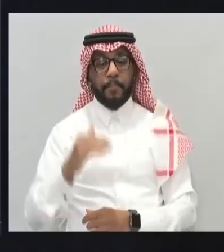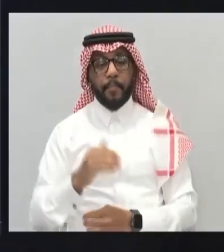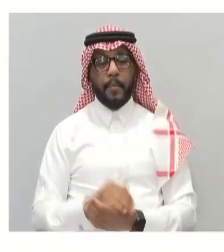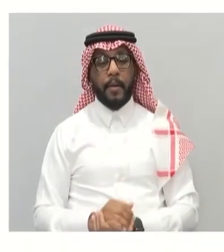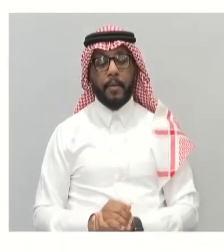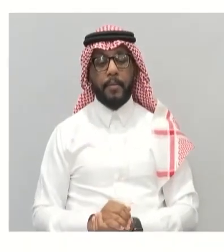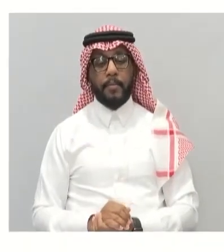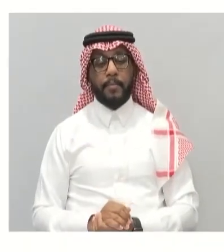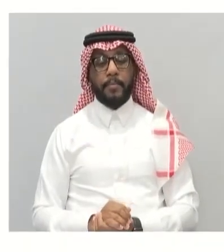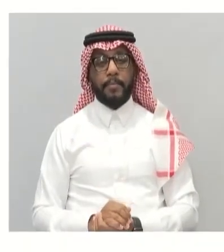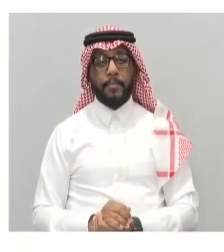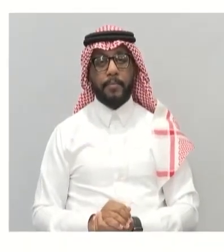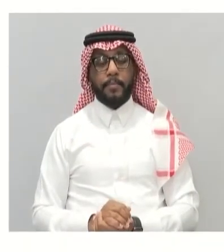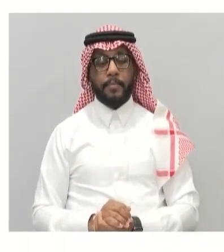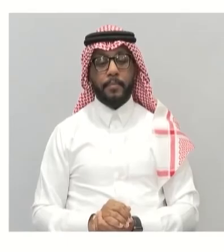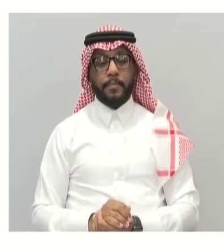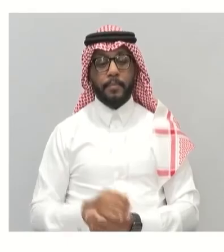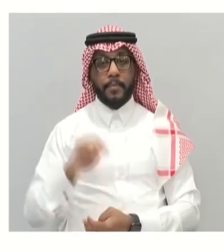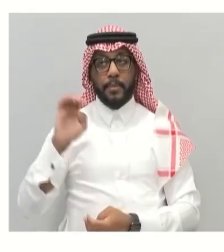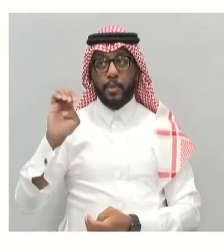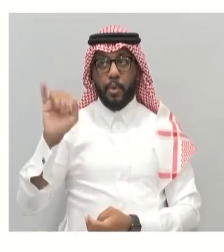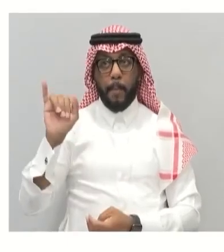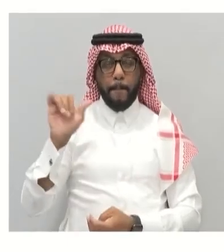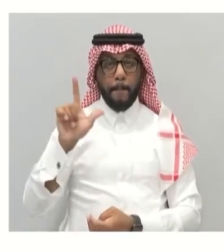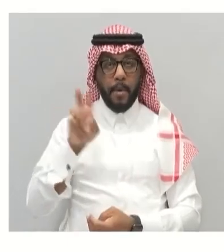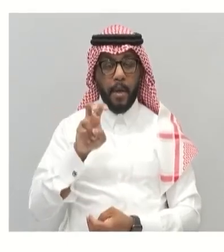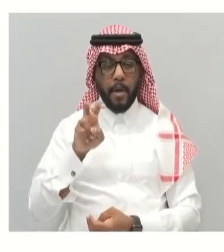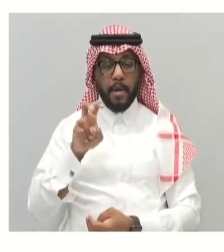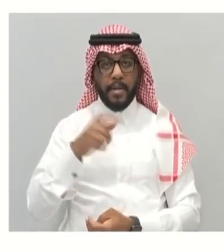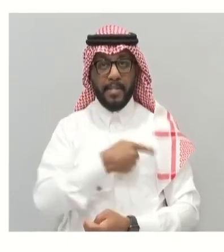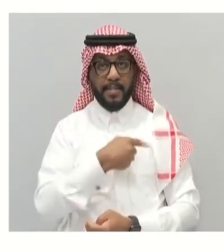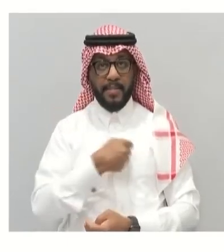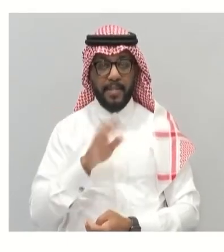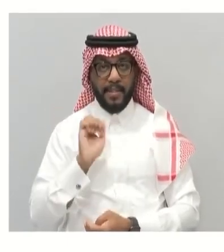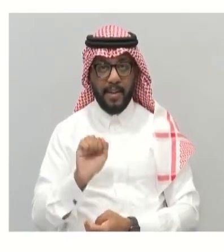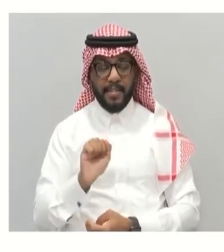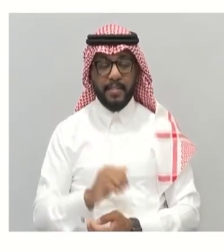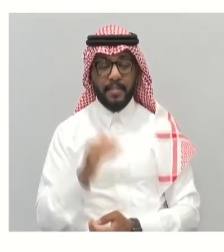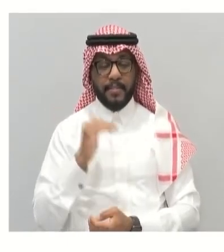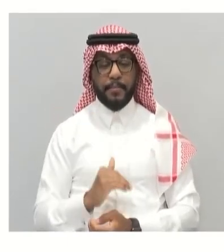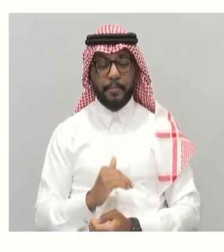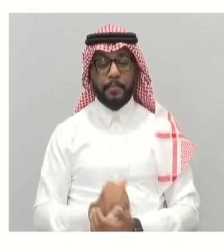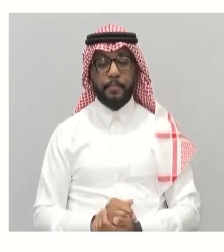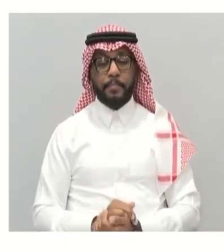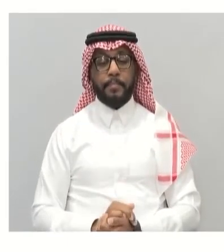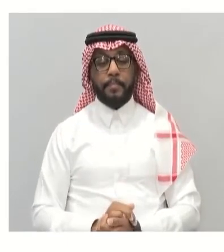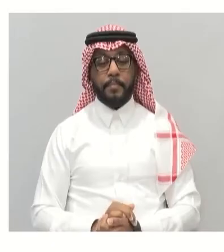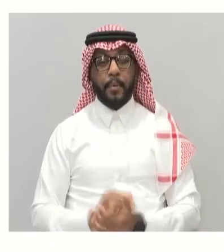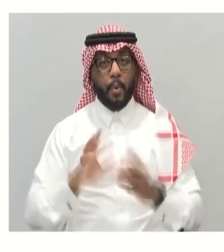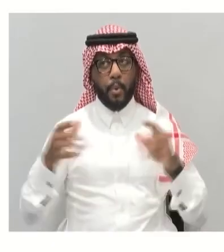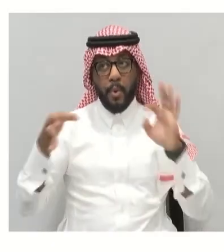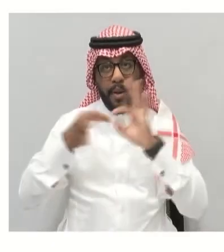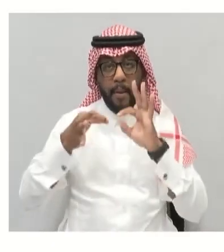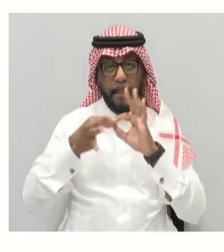حال ماذا جمله وهي جمله اسميه لانها مكونه من مبتدا وخبر ما الذي ربط جمله